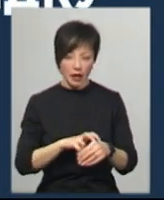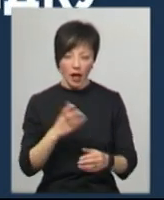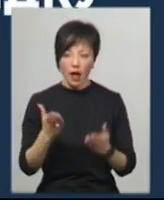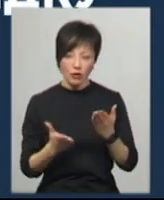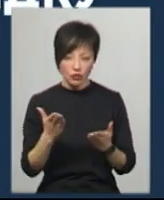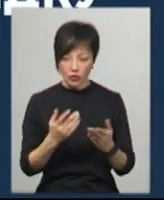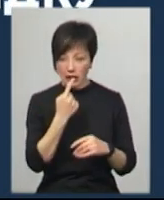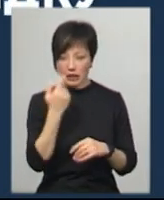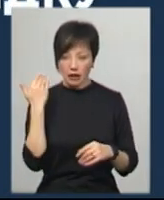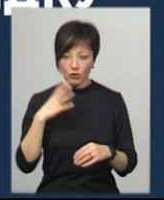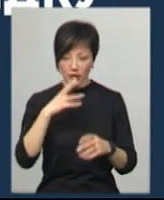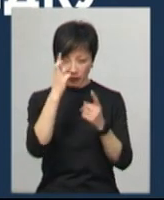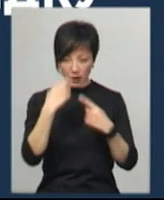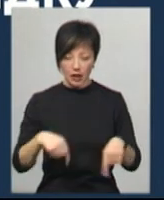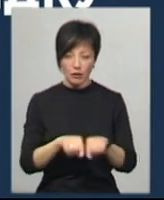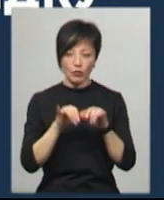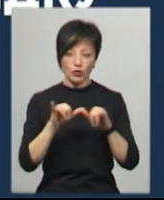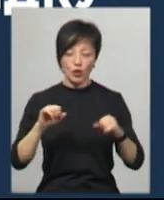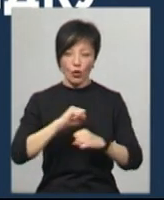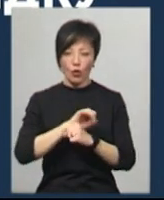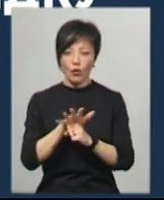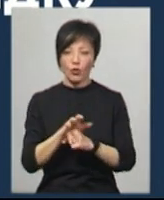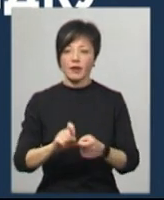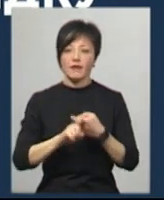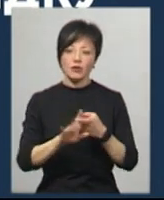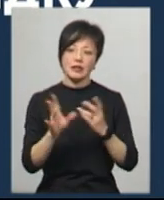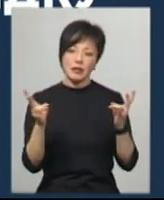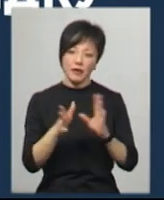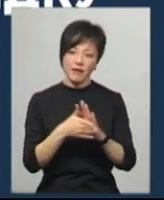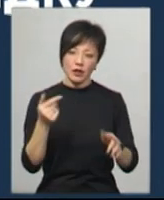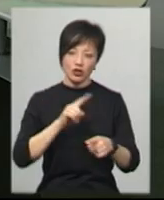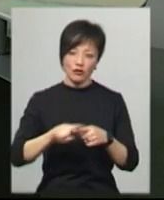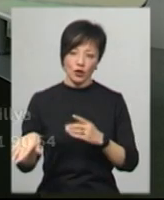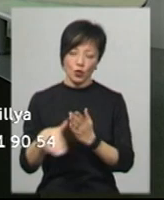А якщо недавно були в країні, де поширюється коронавірус, викликати швидку.